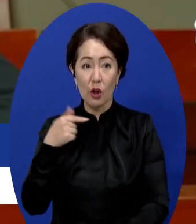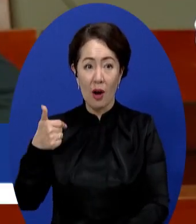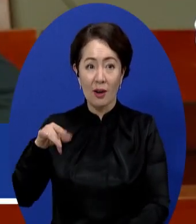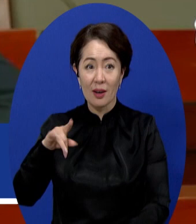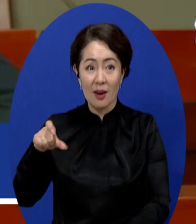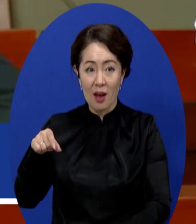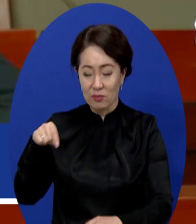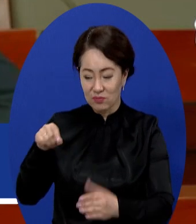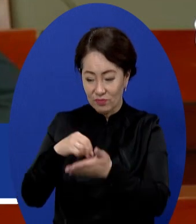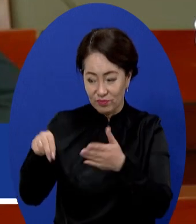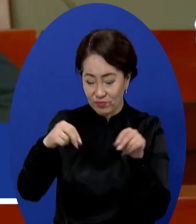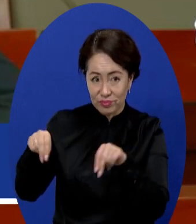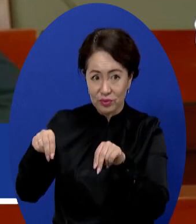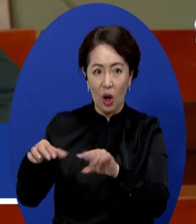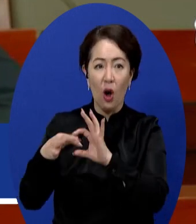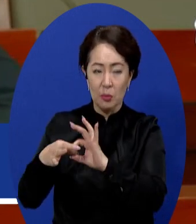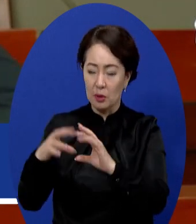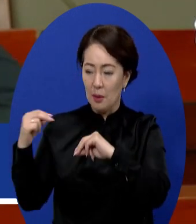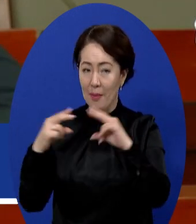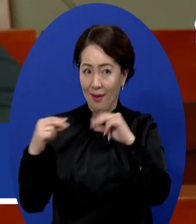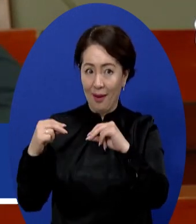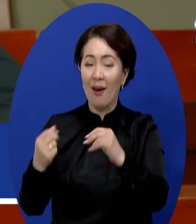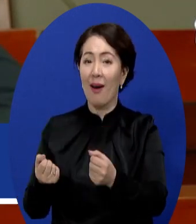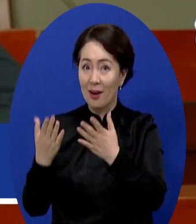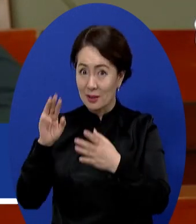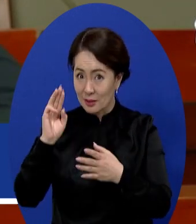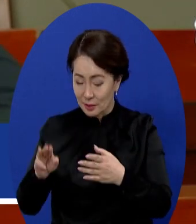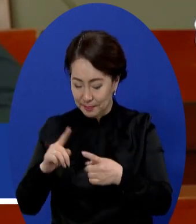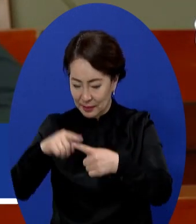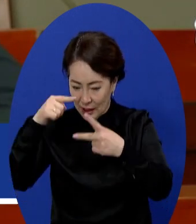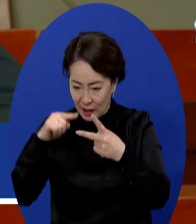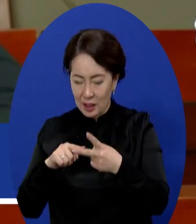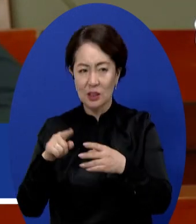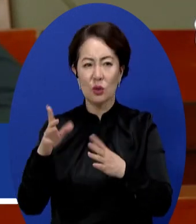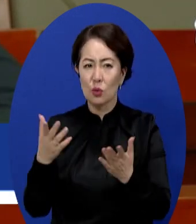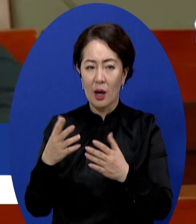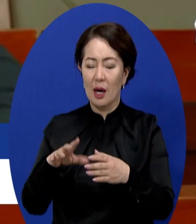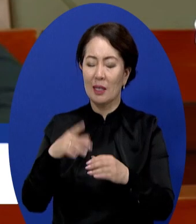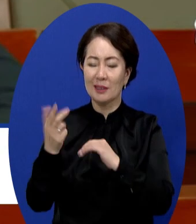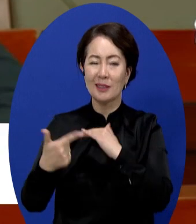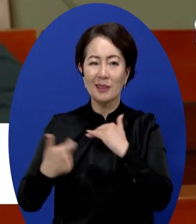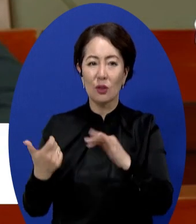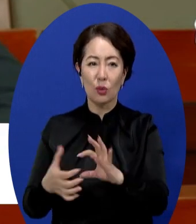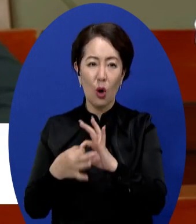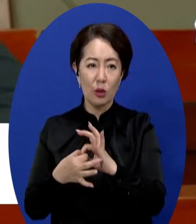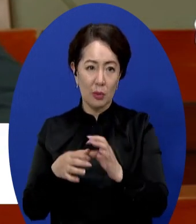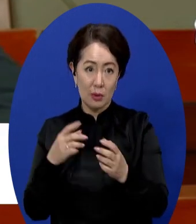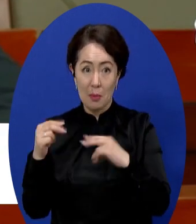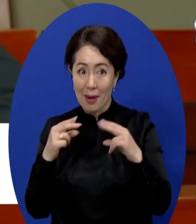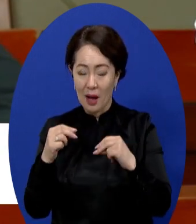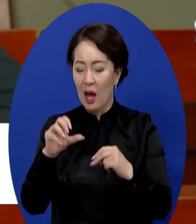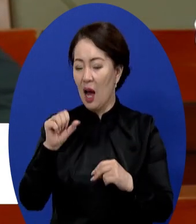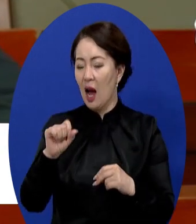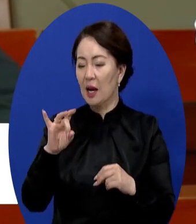нар татварын нөхөн төлбөртэй холбоотой асуудлыг арбитражийн маргаан үүсгэсэн. За энэ